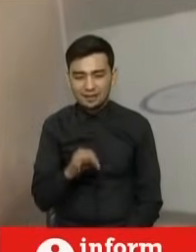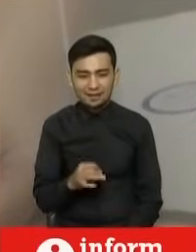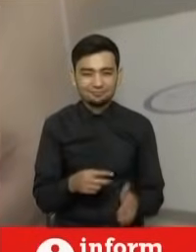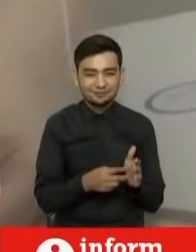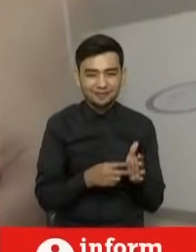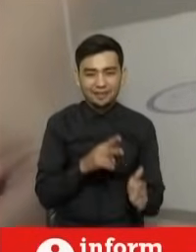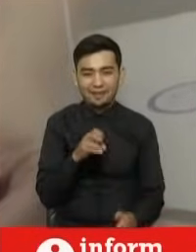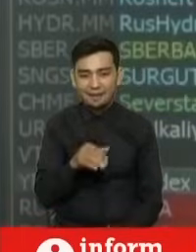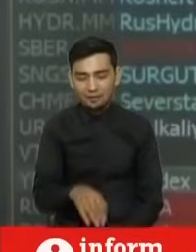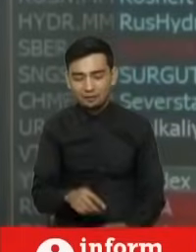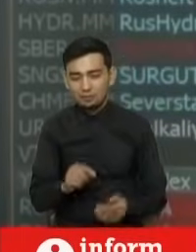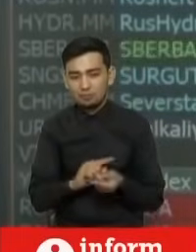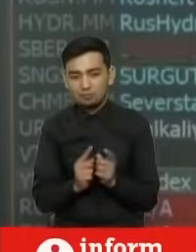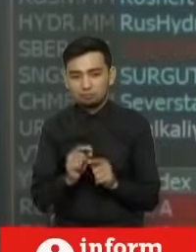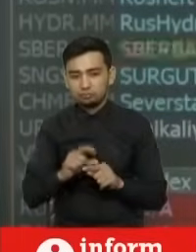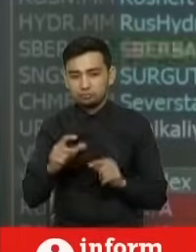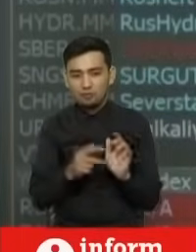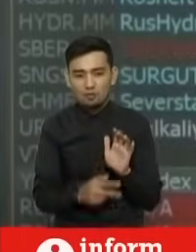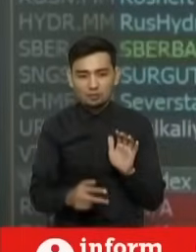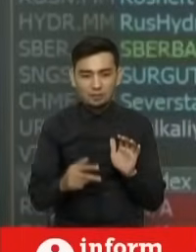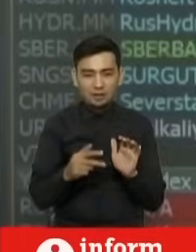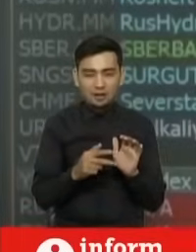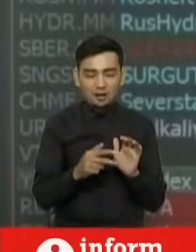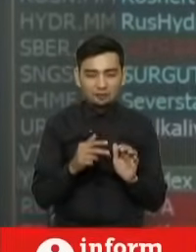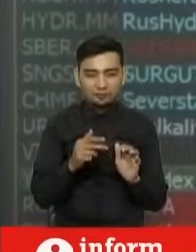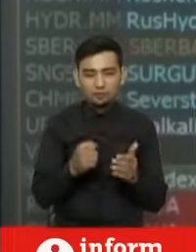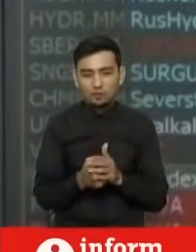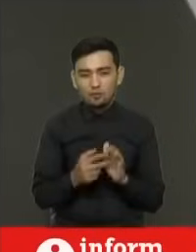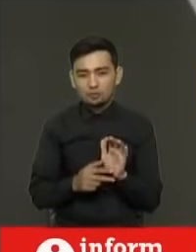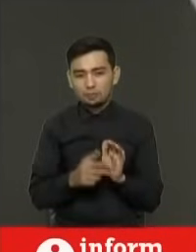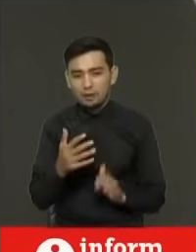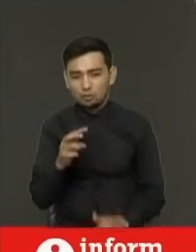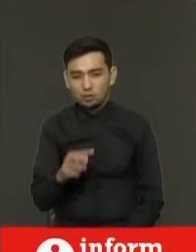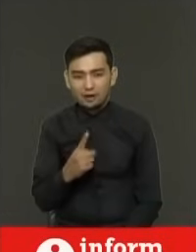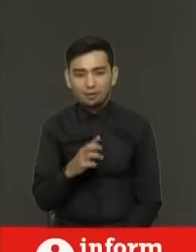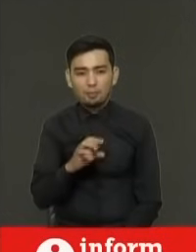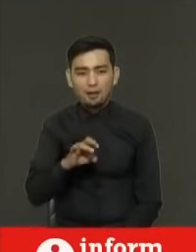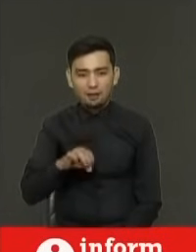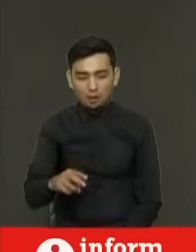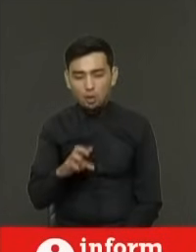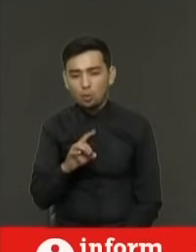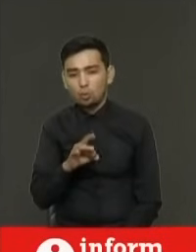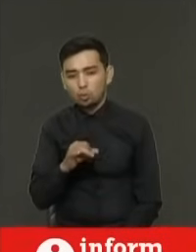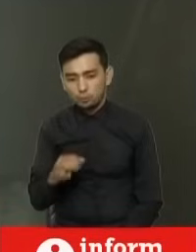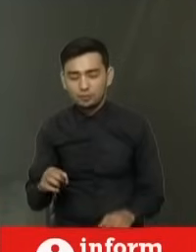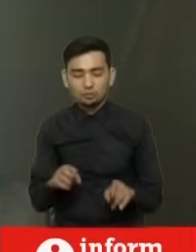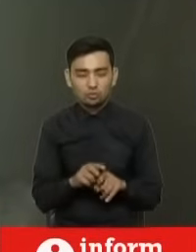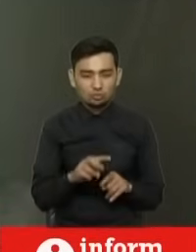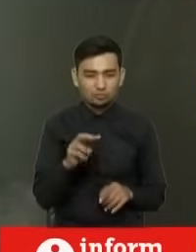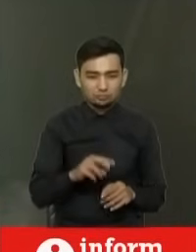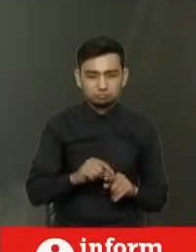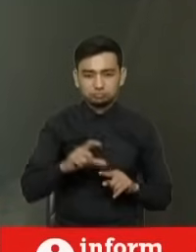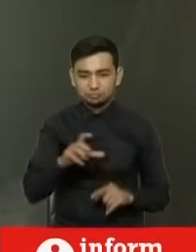этот промежуток подорожала с 80 до 85 долларов за баррель. И рубль укрепляется к доллару. Обратный эффект объясняется